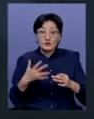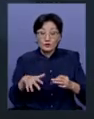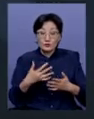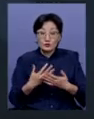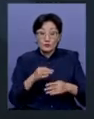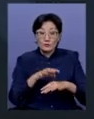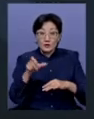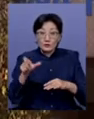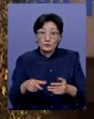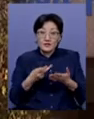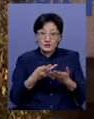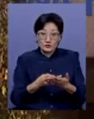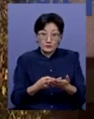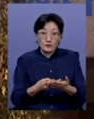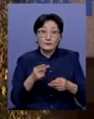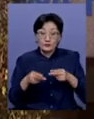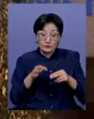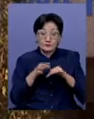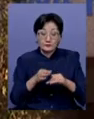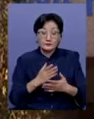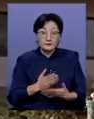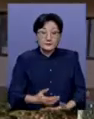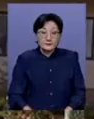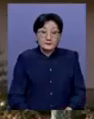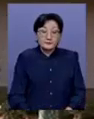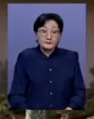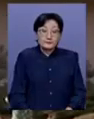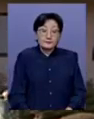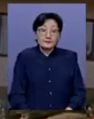50-ге жуық науқас түседі екен. Жанар Ғаниқызы, Медет Саматұлы, Алматы телеарнасы.